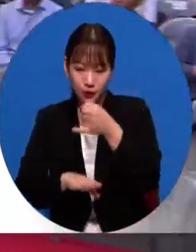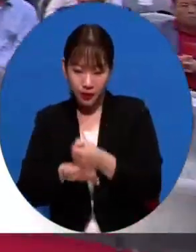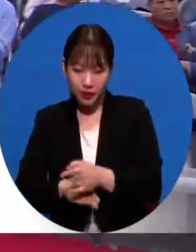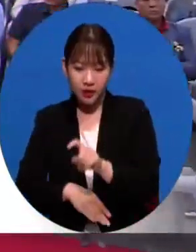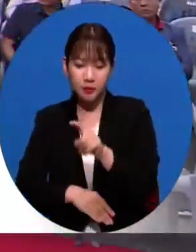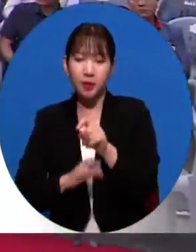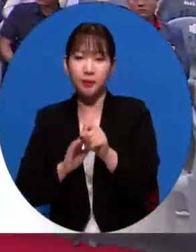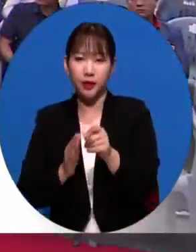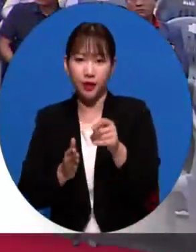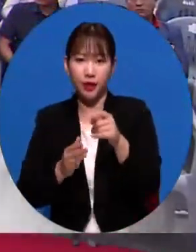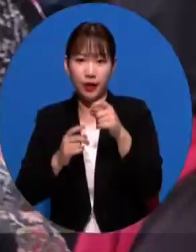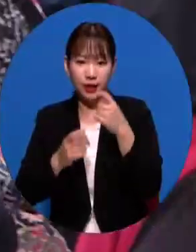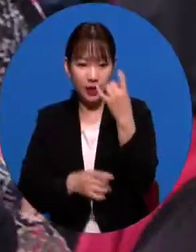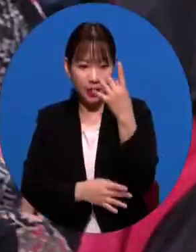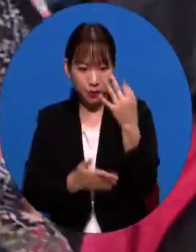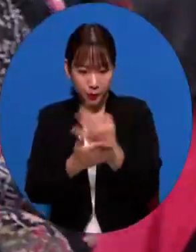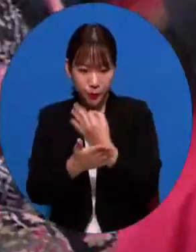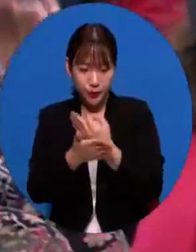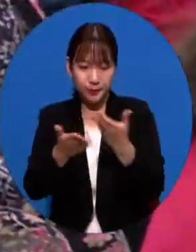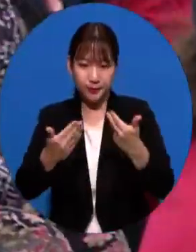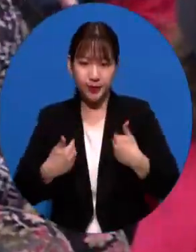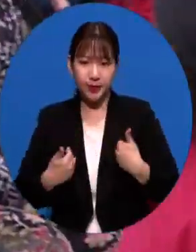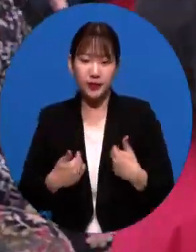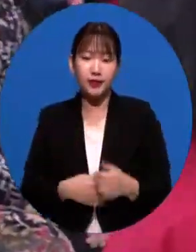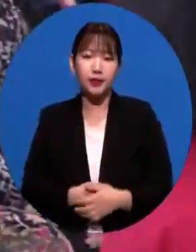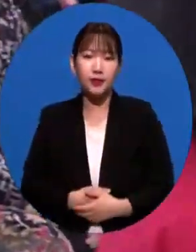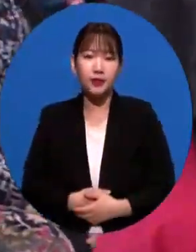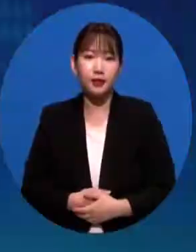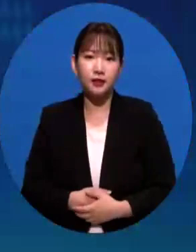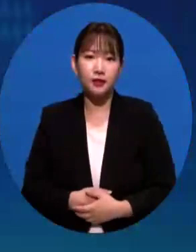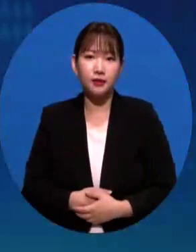최저 11만 원의 기본소득을 받고 있습니다.